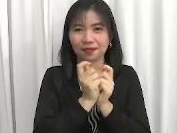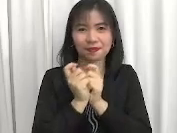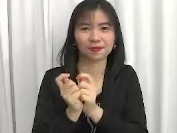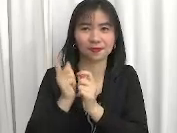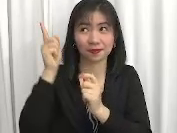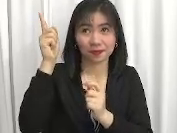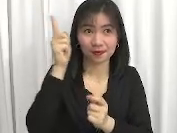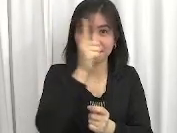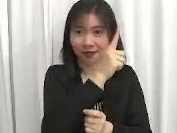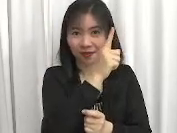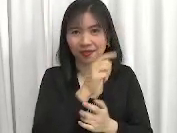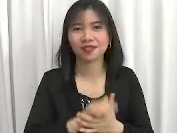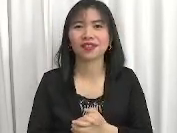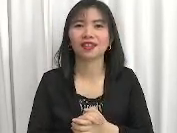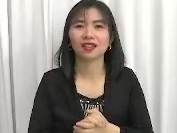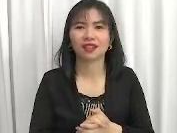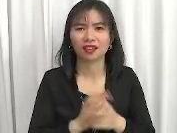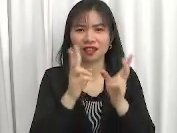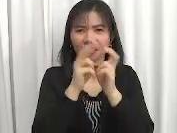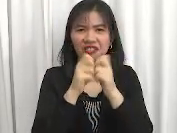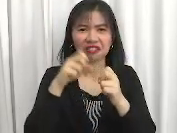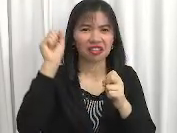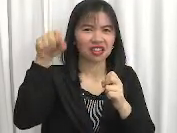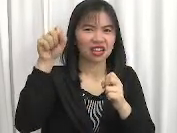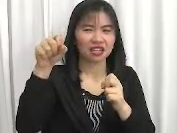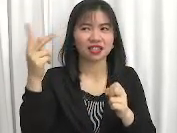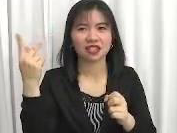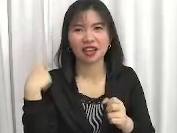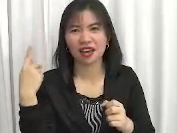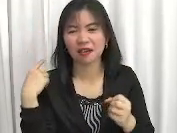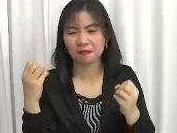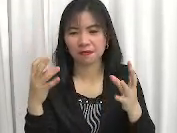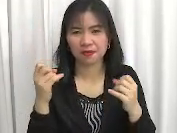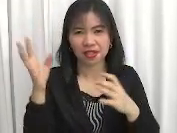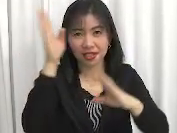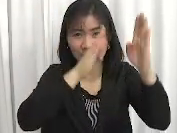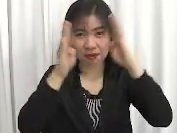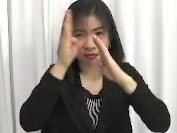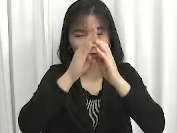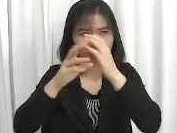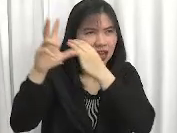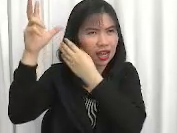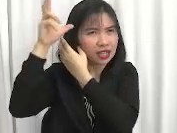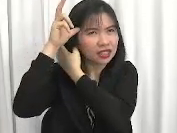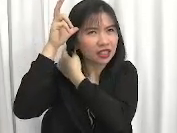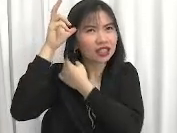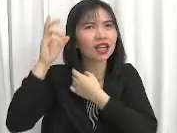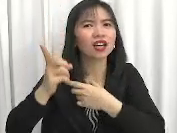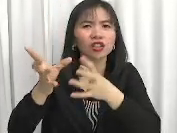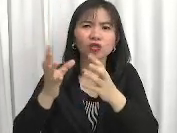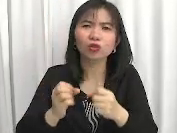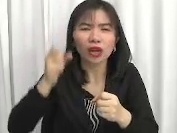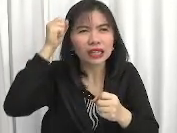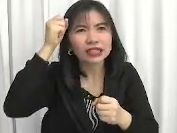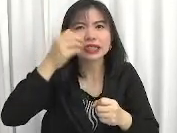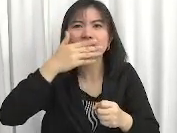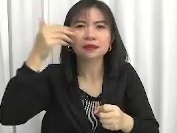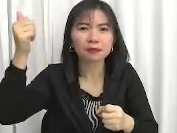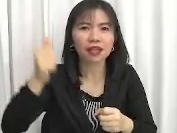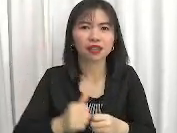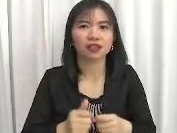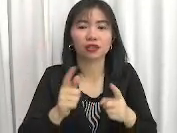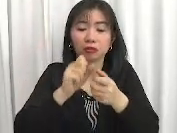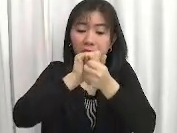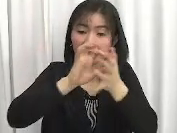tayo. Amen. Kahit may kaguluhan kung bakit ba naman itong Diablo o tuwing may mga ganitong may mga programa, may